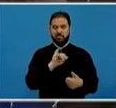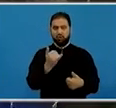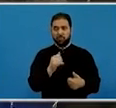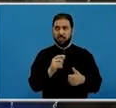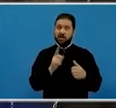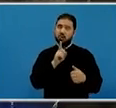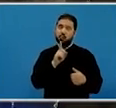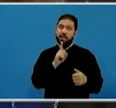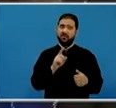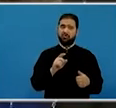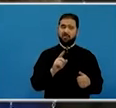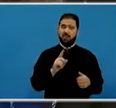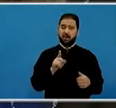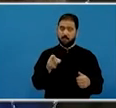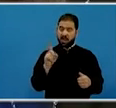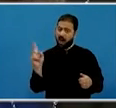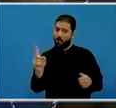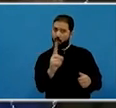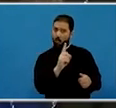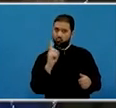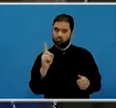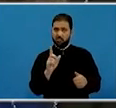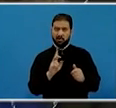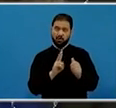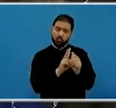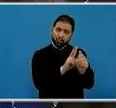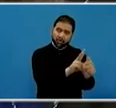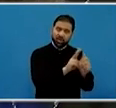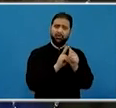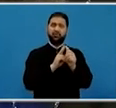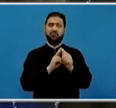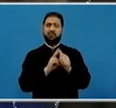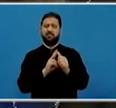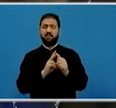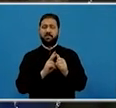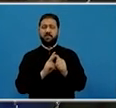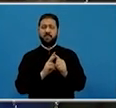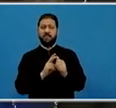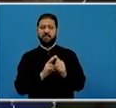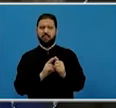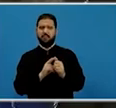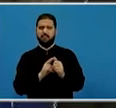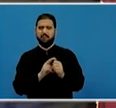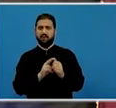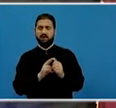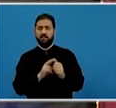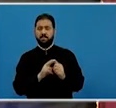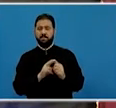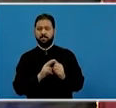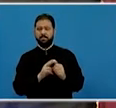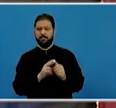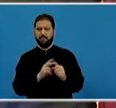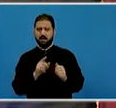numește pe apostol, nu era ucenici, el era într-o relație de superioritate, față de superioritate absolută de care nu a făcut